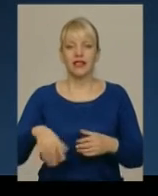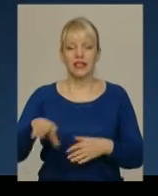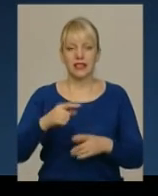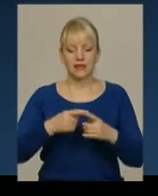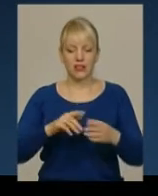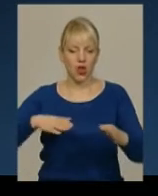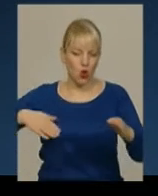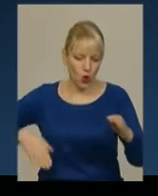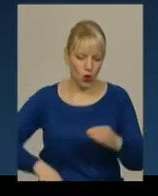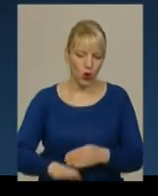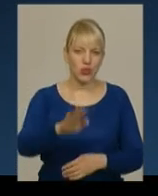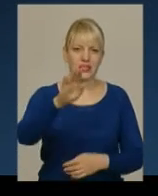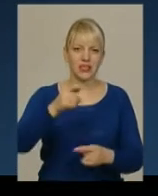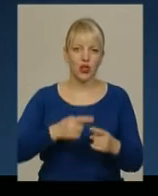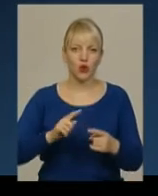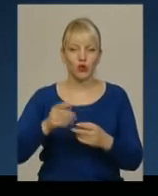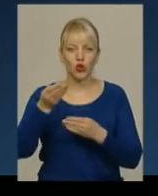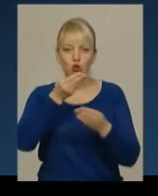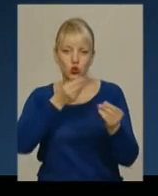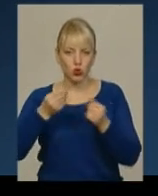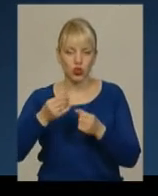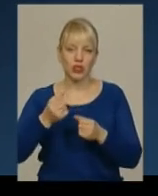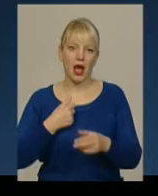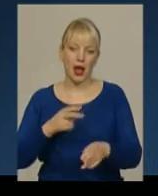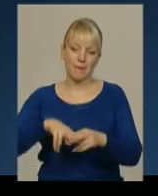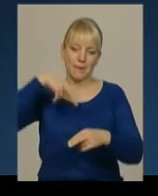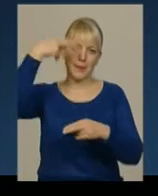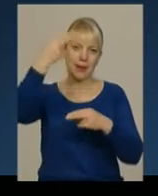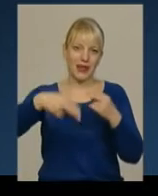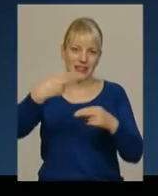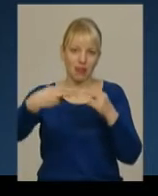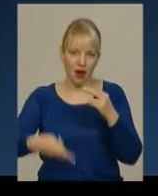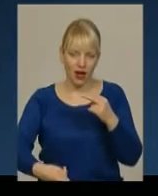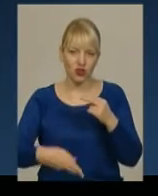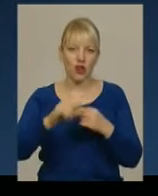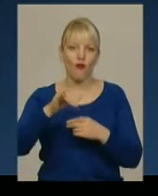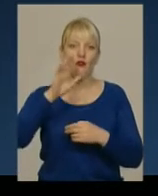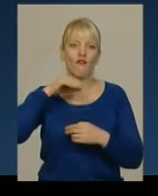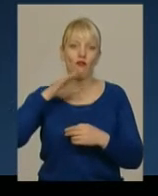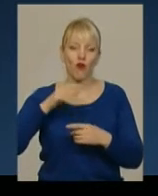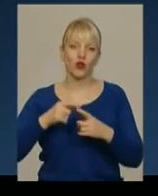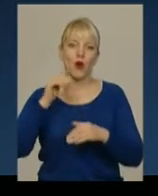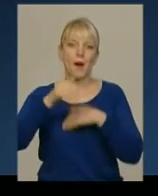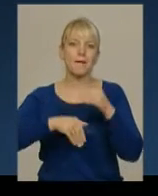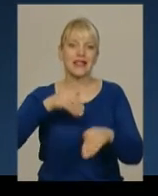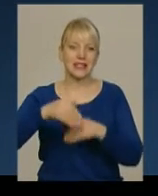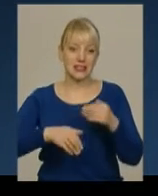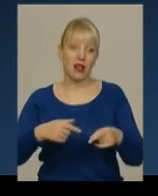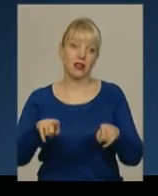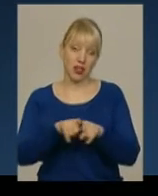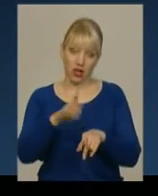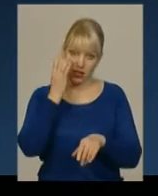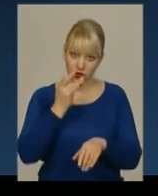зі штучного покриття, а приземляємося ми у басейн з водою. Це все літо ми так тренувалися,